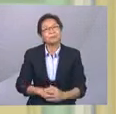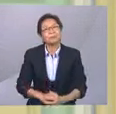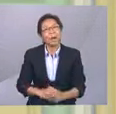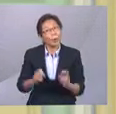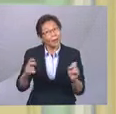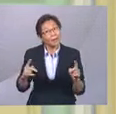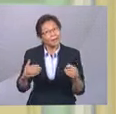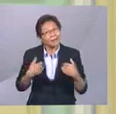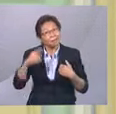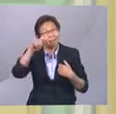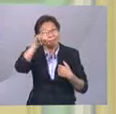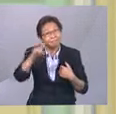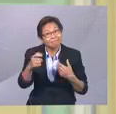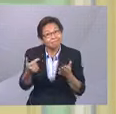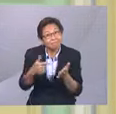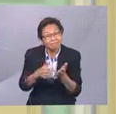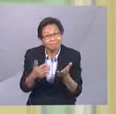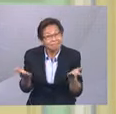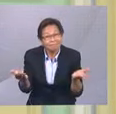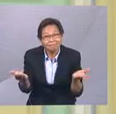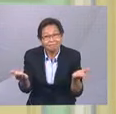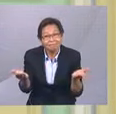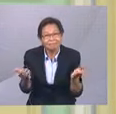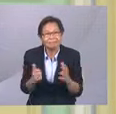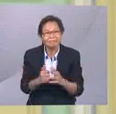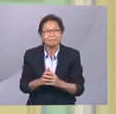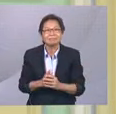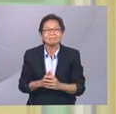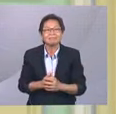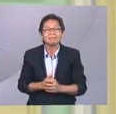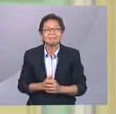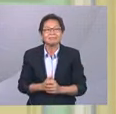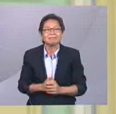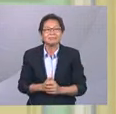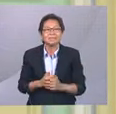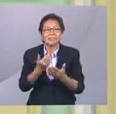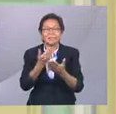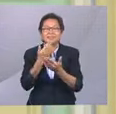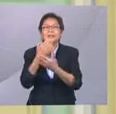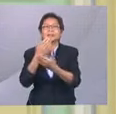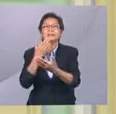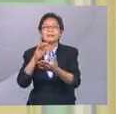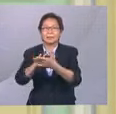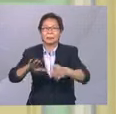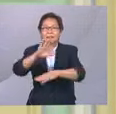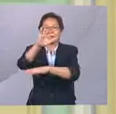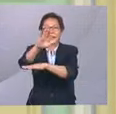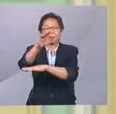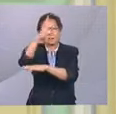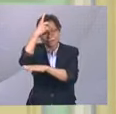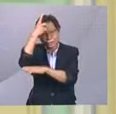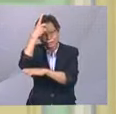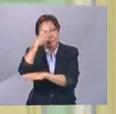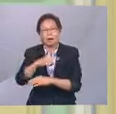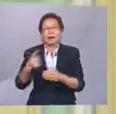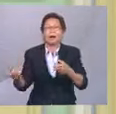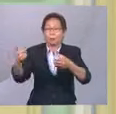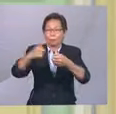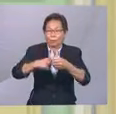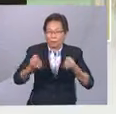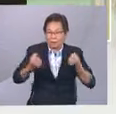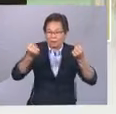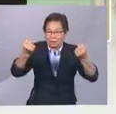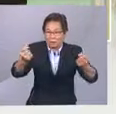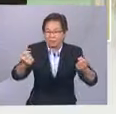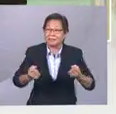lagi hai hai Hai selamat Ngawi ada pesawat lagi berkenaan kendaraan di atas